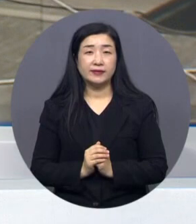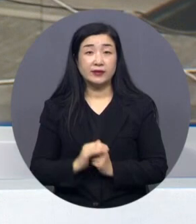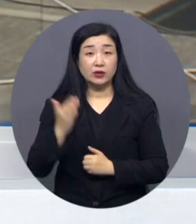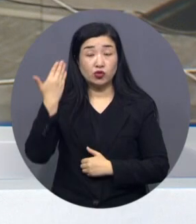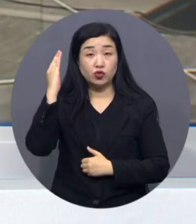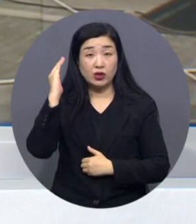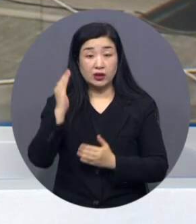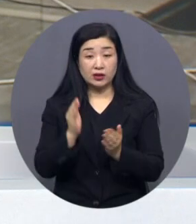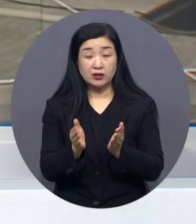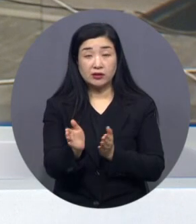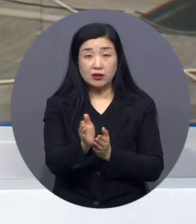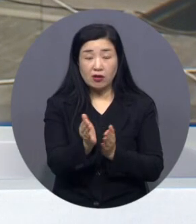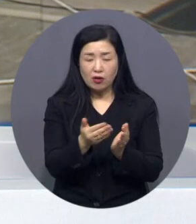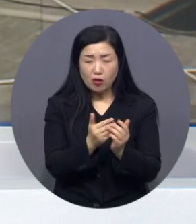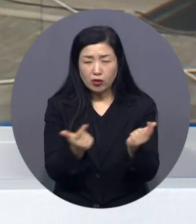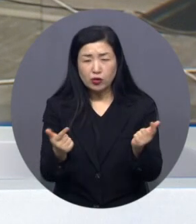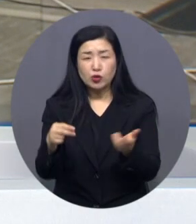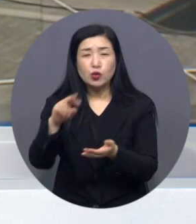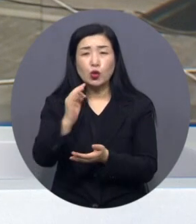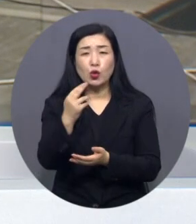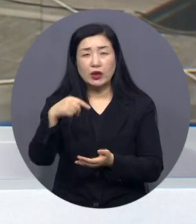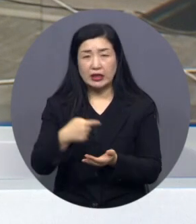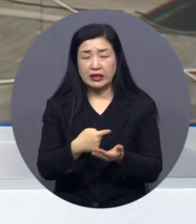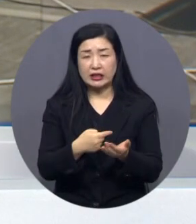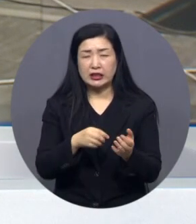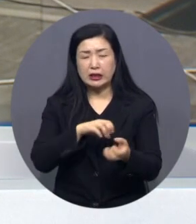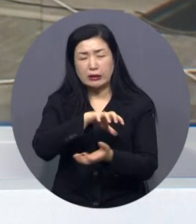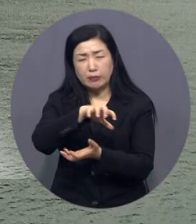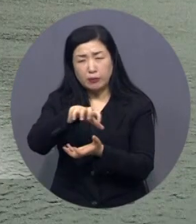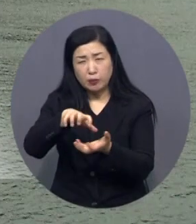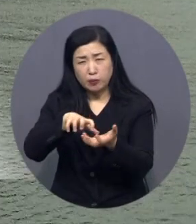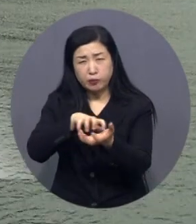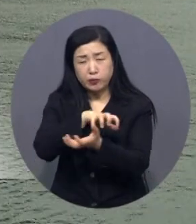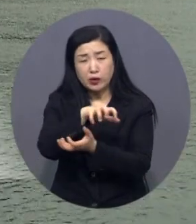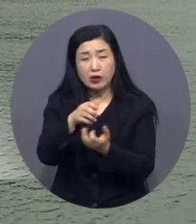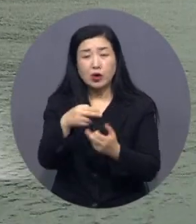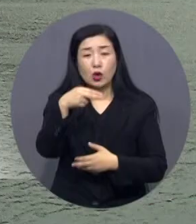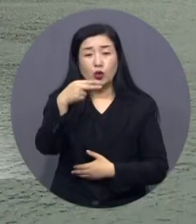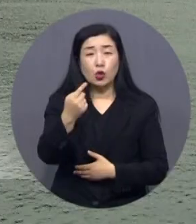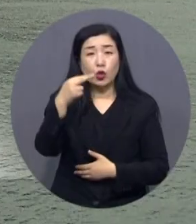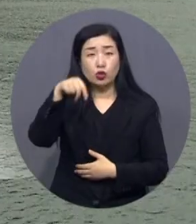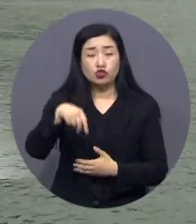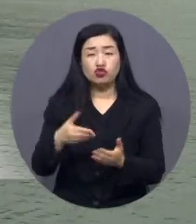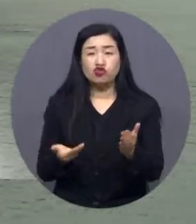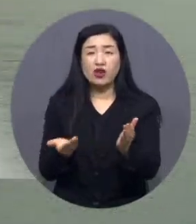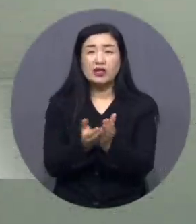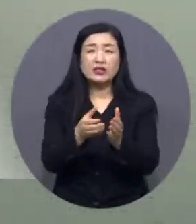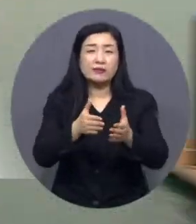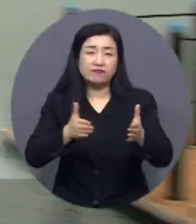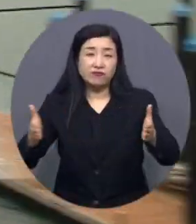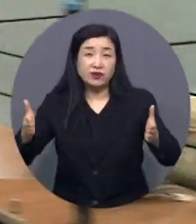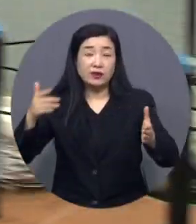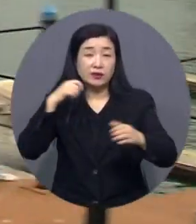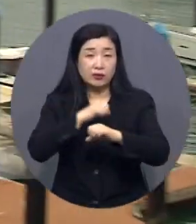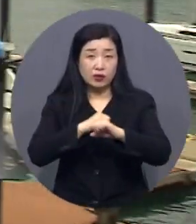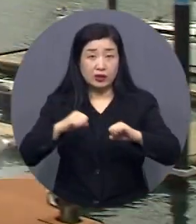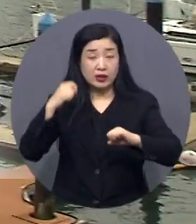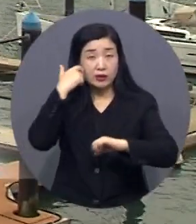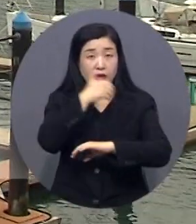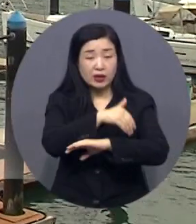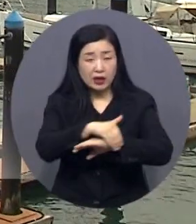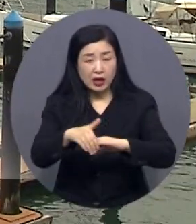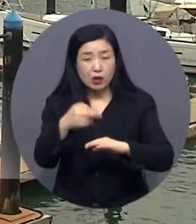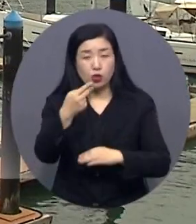최근 어선과 유람선, 요트 등이 함께 사용하면서 혼잡해지고 있는 제주시 도두항이 확장됩니다. 제주도는